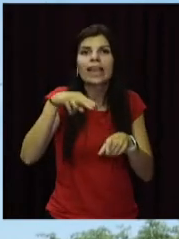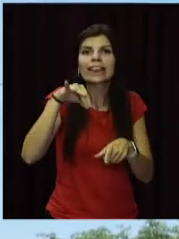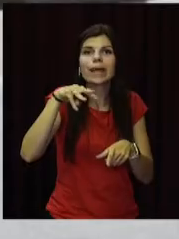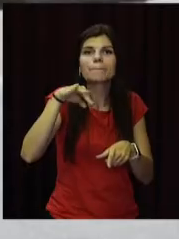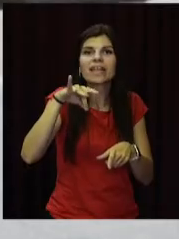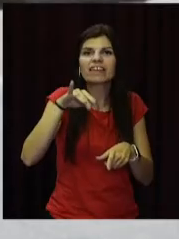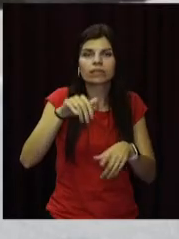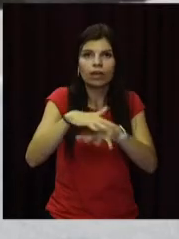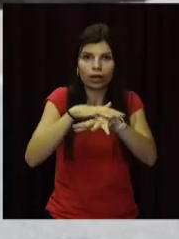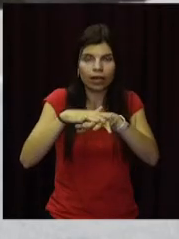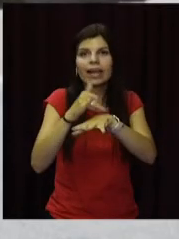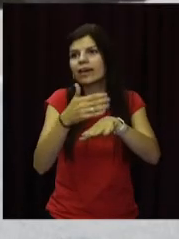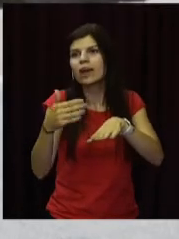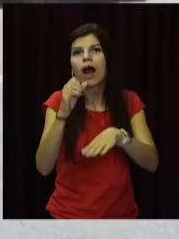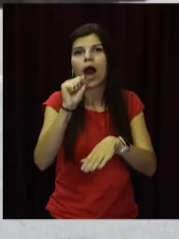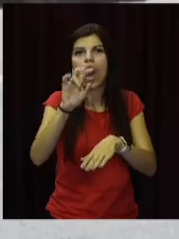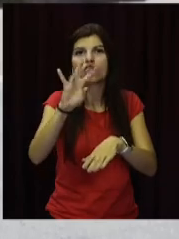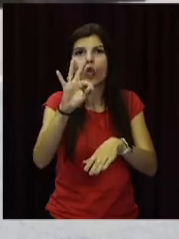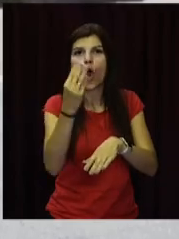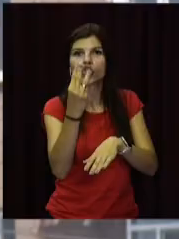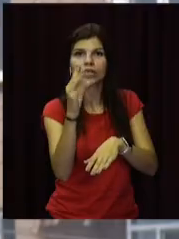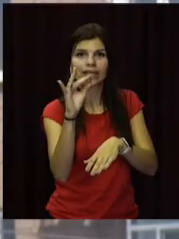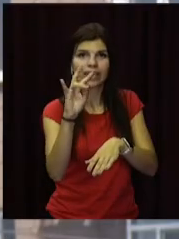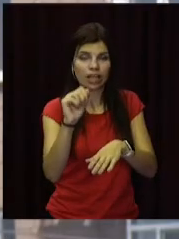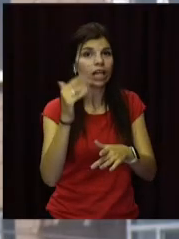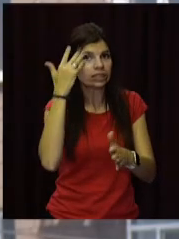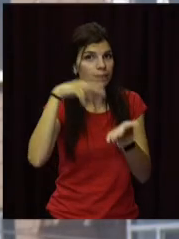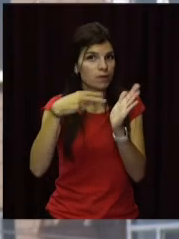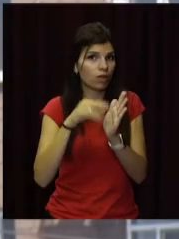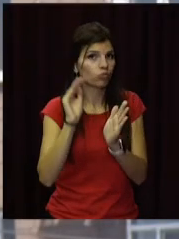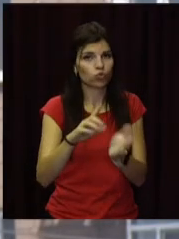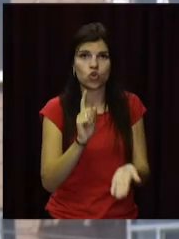ринку та проспекту Аношкіна. Галина Ізмайлова, Василь Самовар, Open News, телеканал «Відкритий».